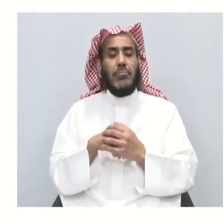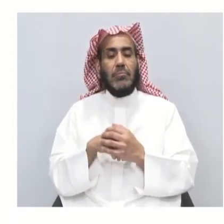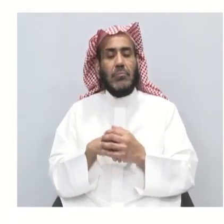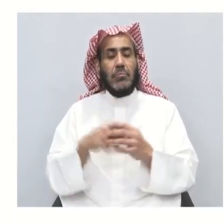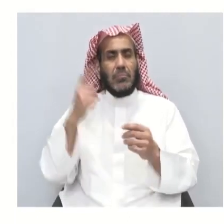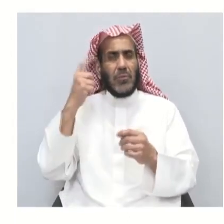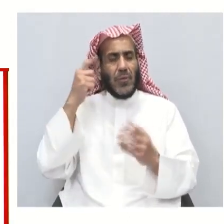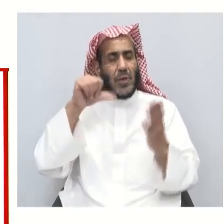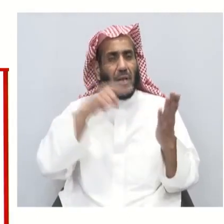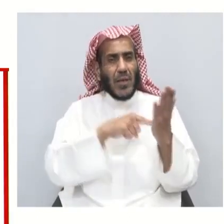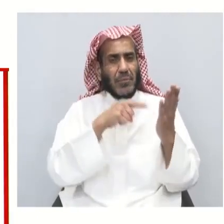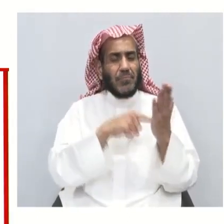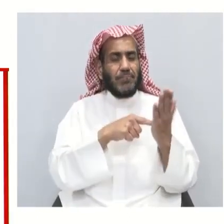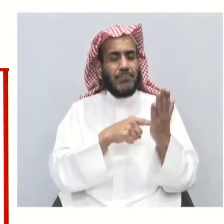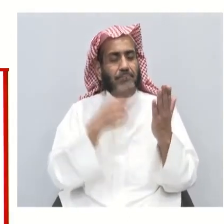التفكير الناقد،